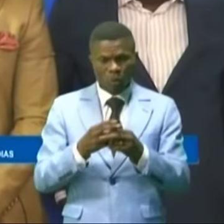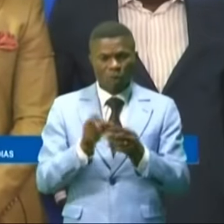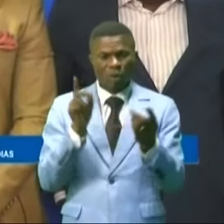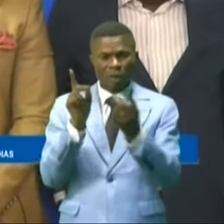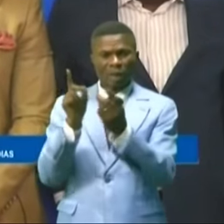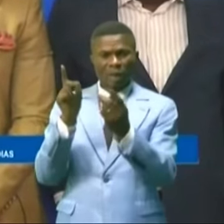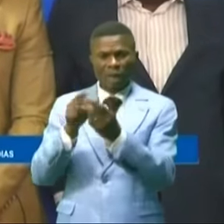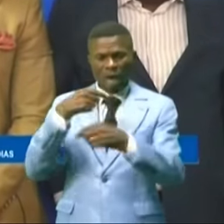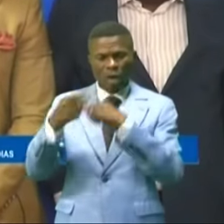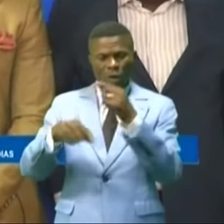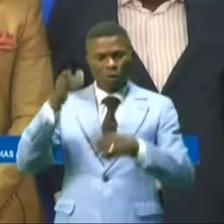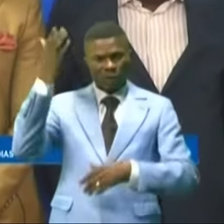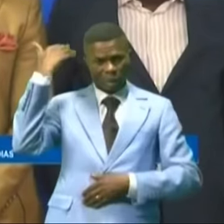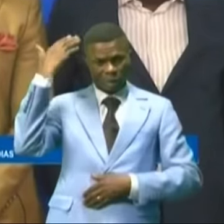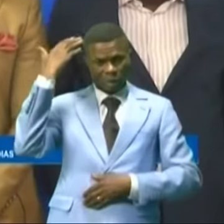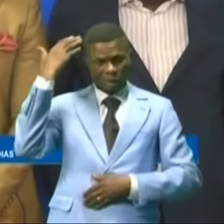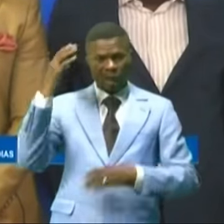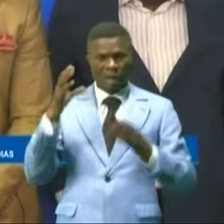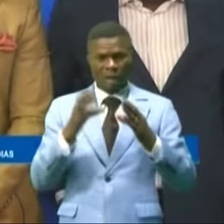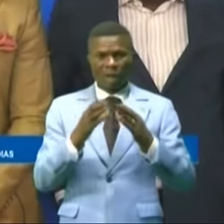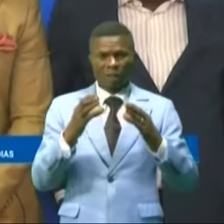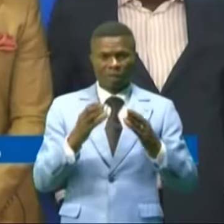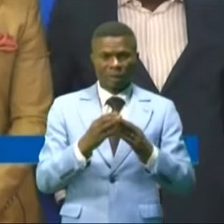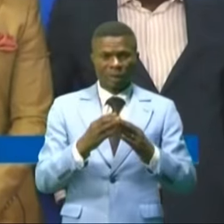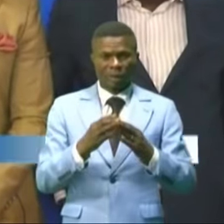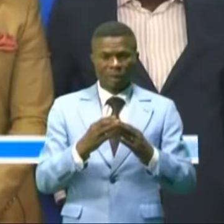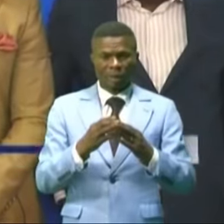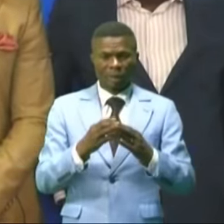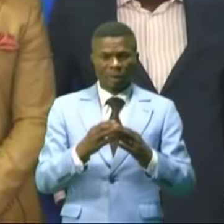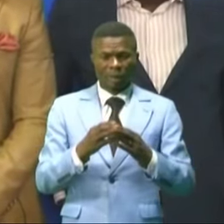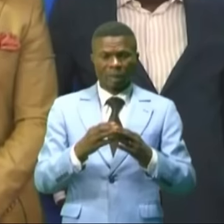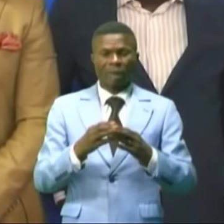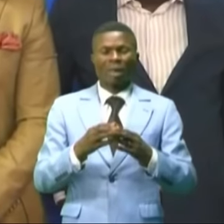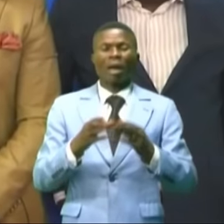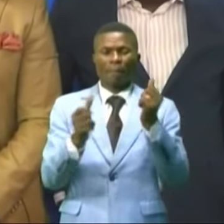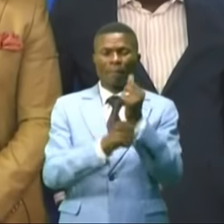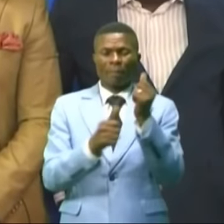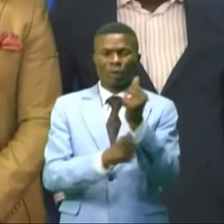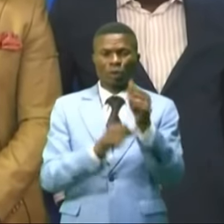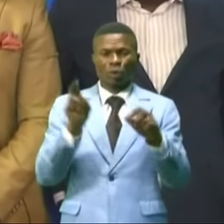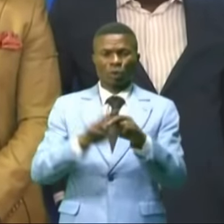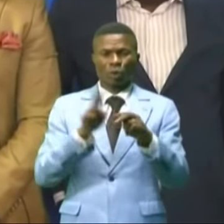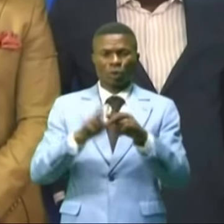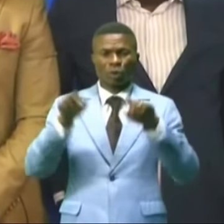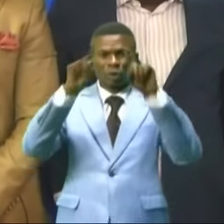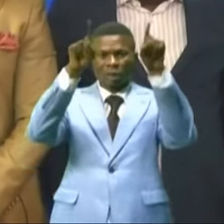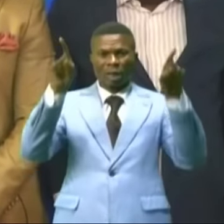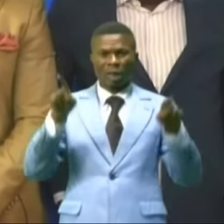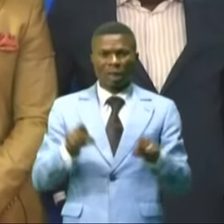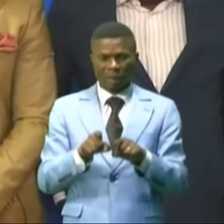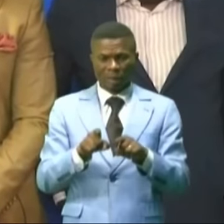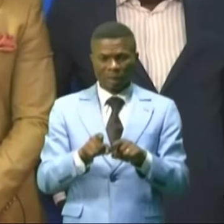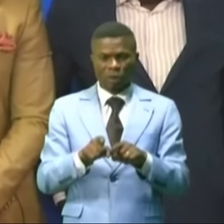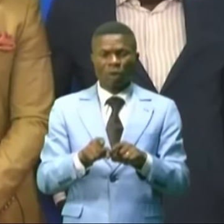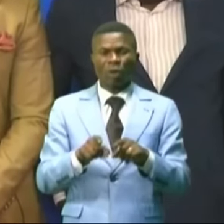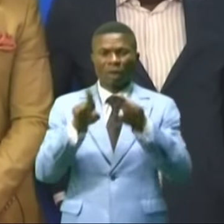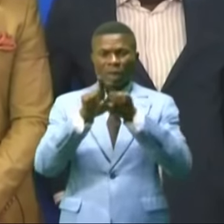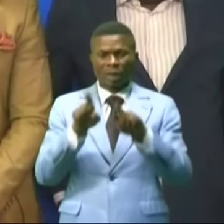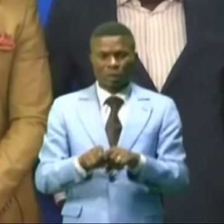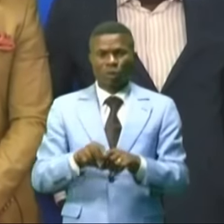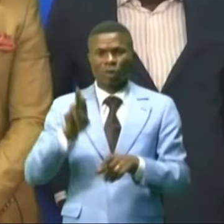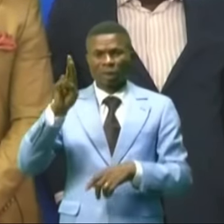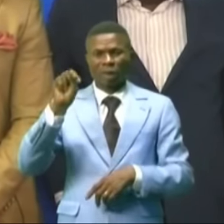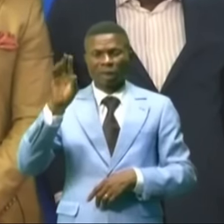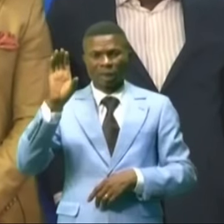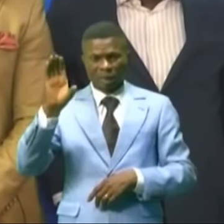déjà commencé avec les télédistributeurs et la radio-télévision nationale congolaise, parce qu'il